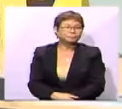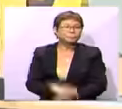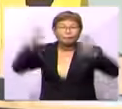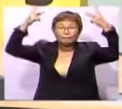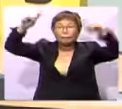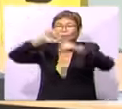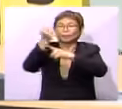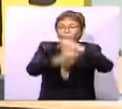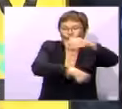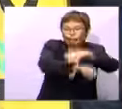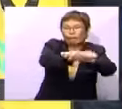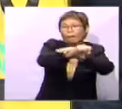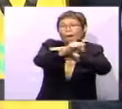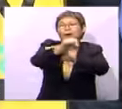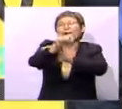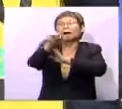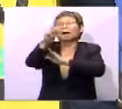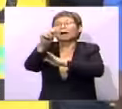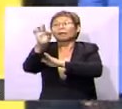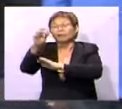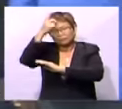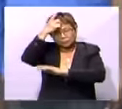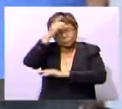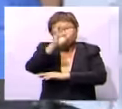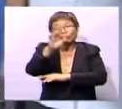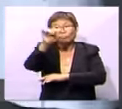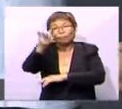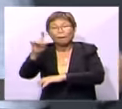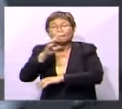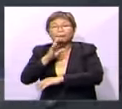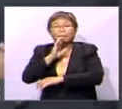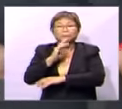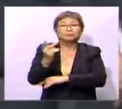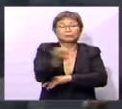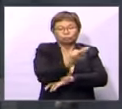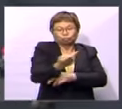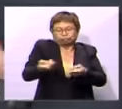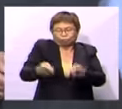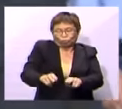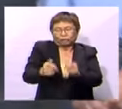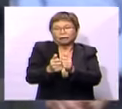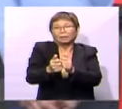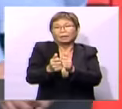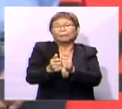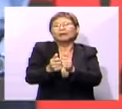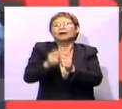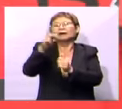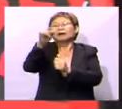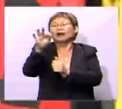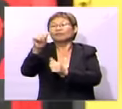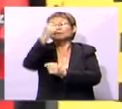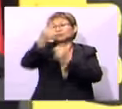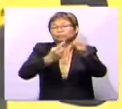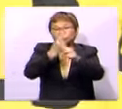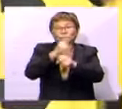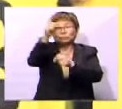Presiden Persatuan Bola Sepak Perak PAFA, Datuk Seri Abdul Puhat Mat Nayan berkata mereka mengikat kontrak dengan PAFA selama setahun.